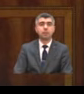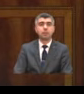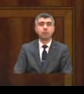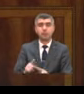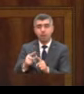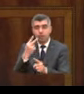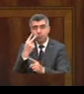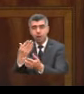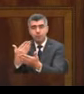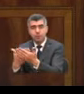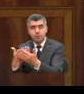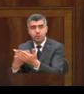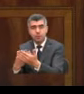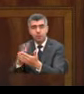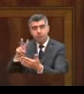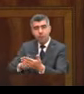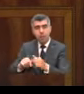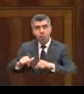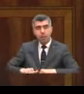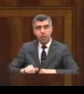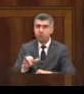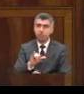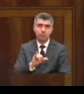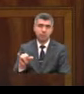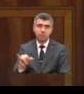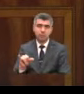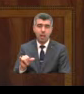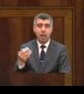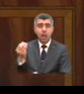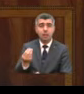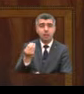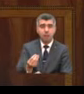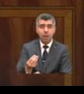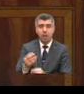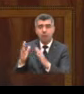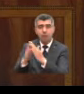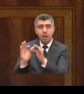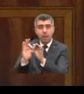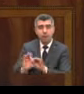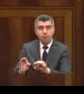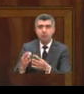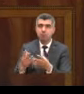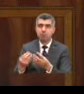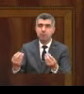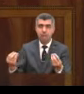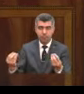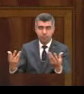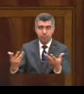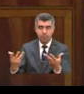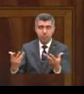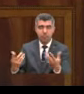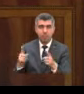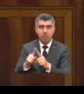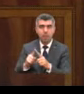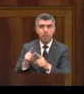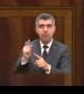الأثر ما كنلمسوش في الواقع. فالأطفال في الوضعية الشارع موجودين بكثرة، ولا أدل على ذلك ما حدث في مناطق